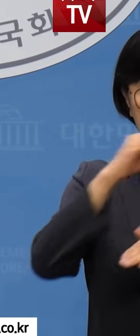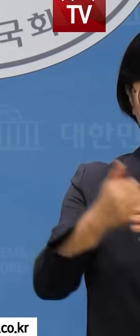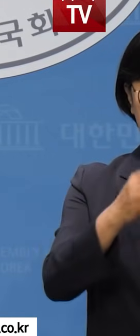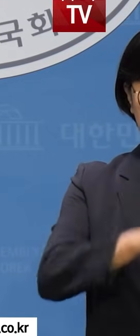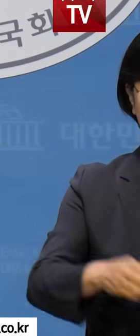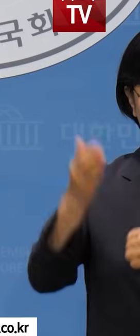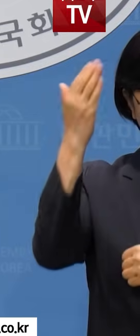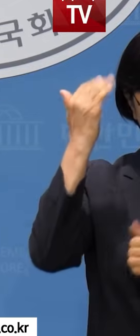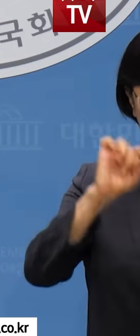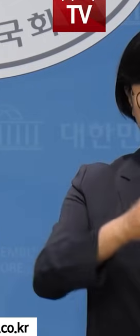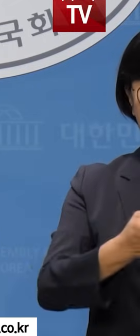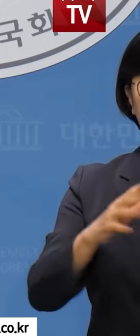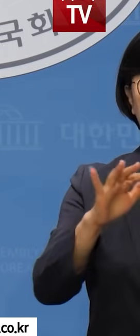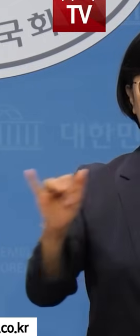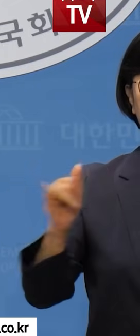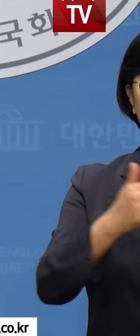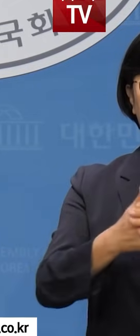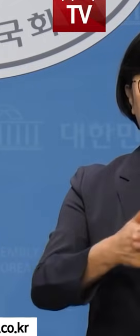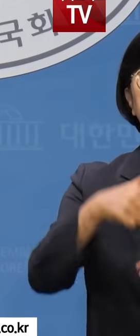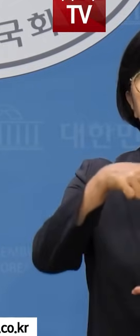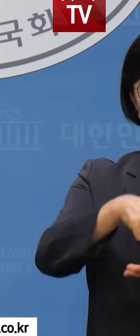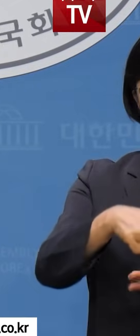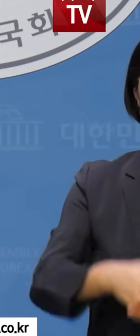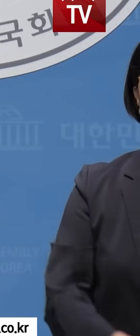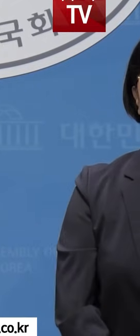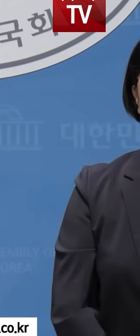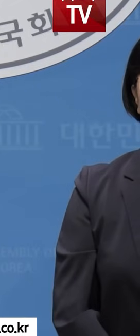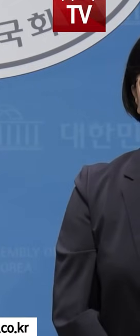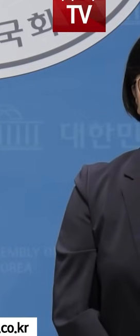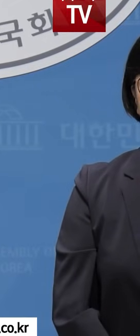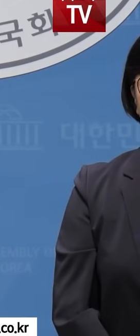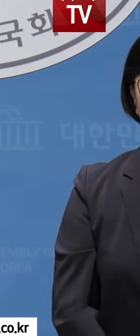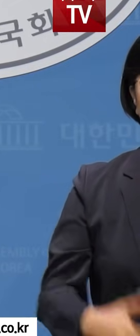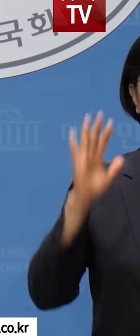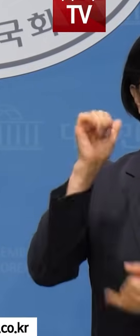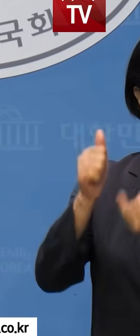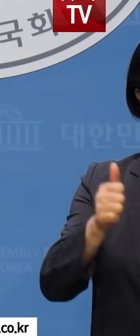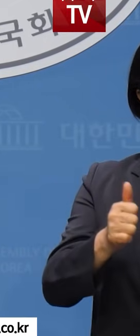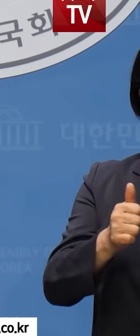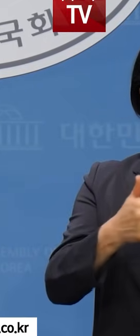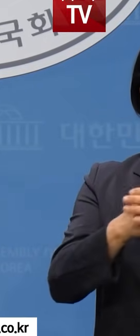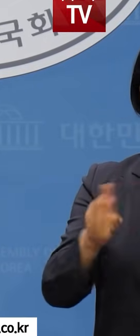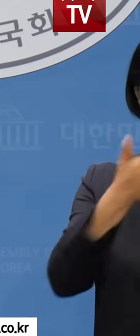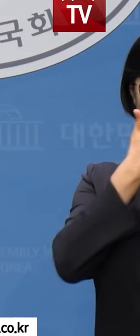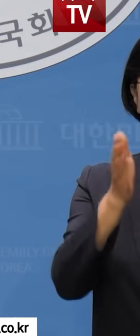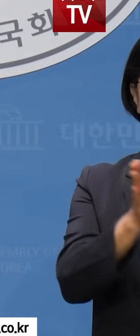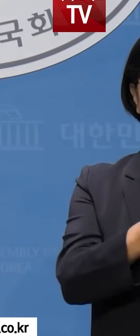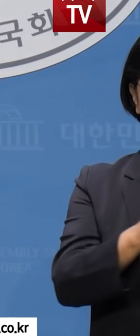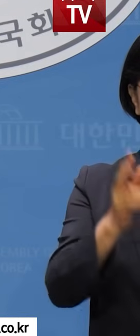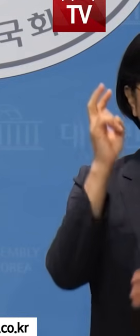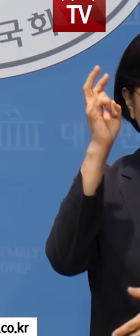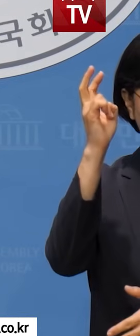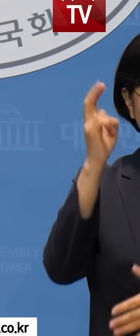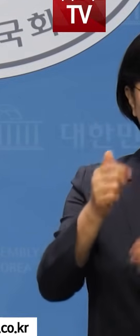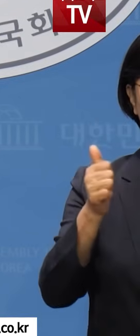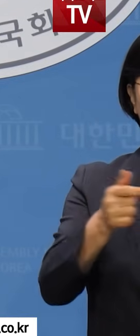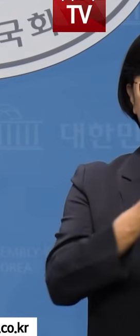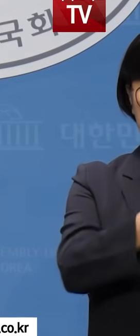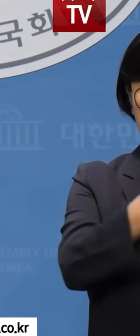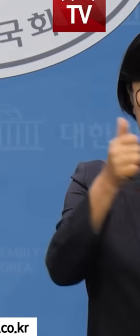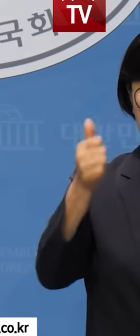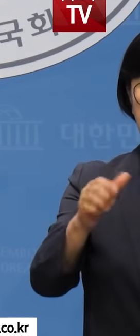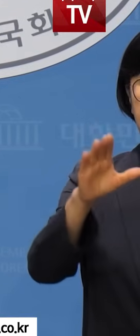상식을 바라는 우리 국민들의 목소리입니다. 김건희 여사 공범으로 추정되는 이들의 기소와